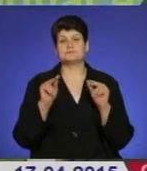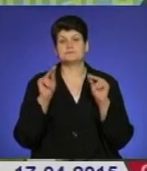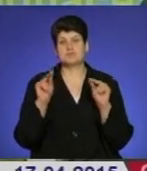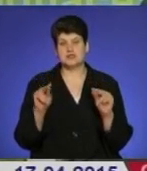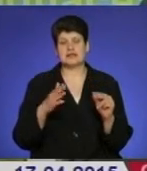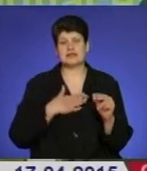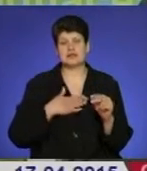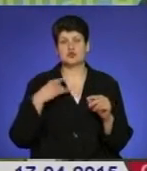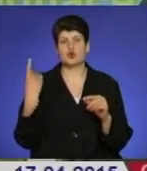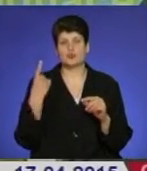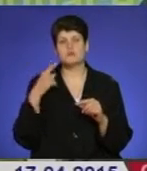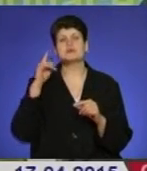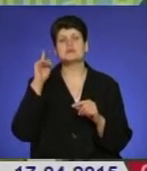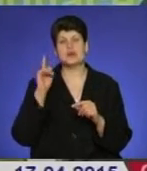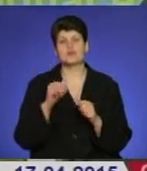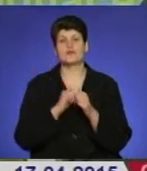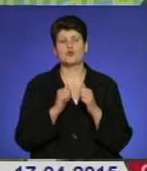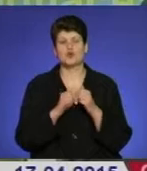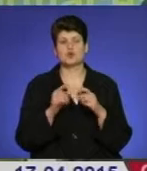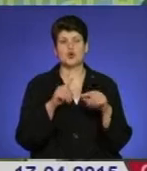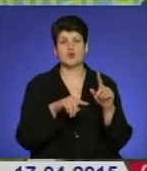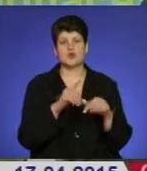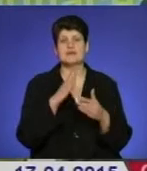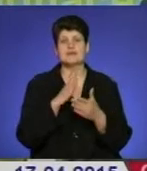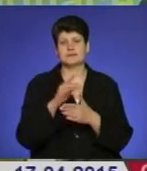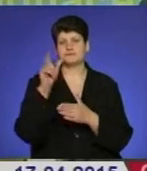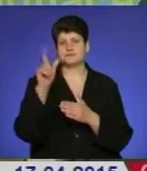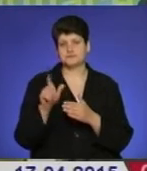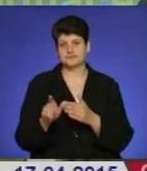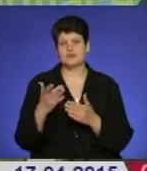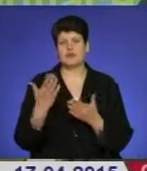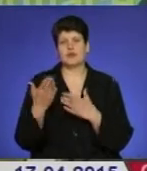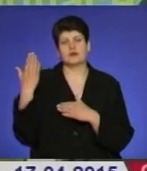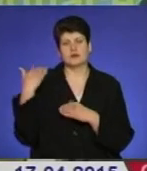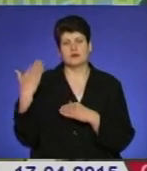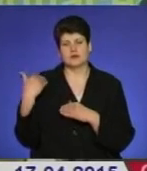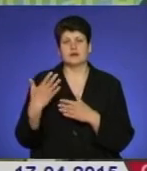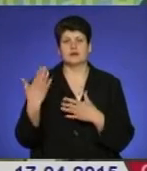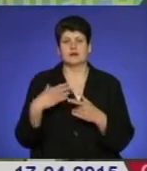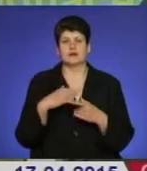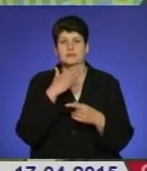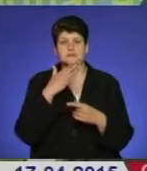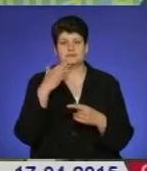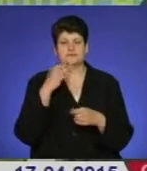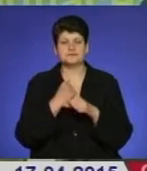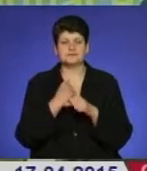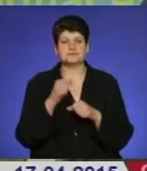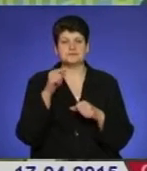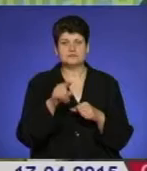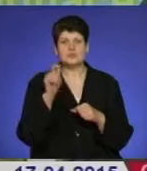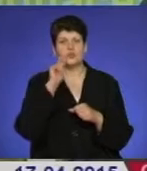що ми знаємо, що в кожній родині практично є людина, яка, є предки, які багато доклалися до того, аби